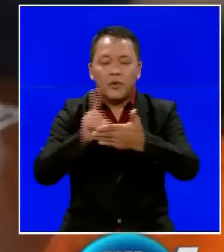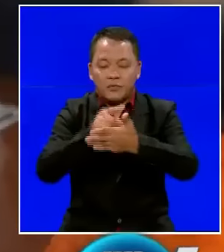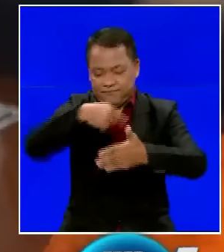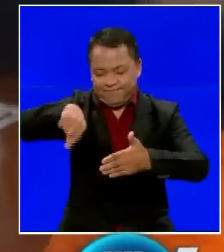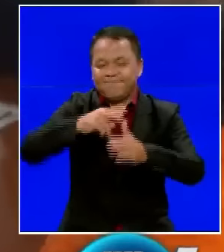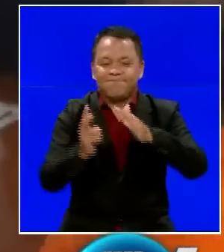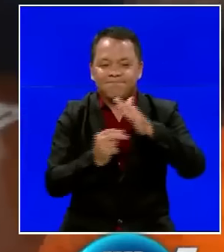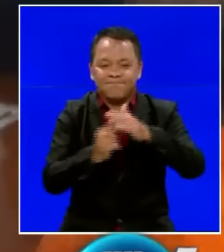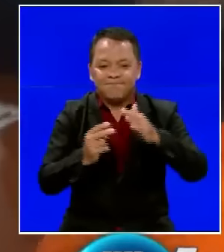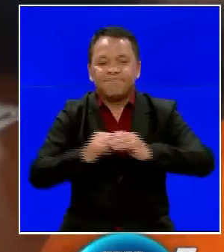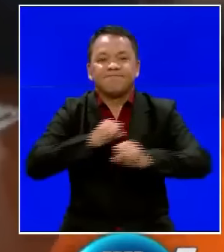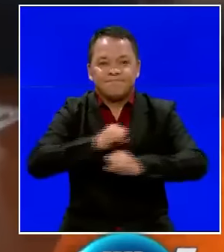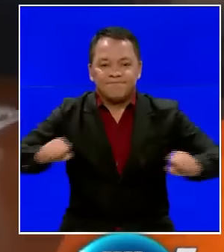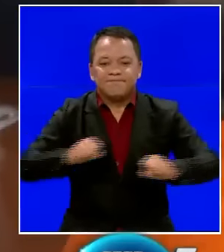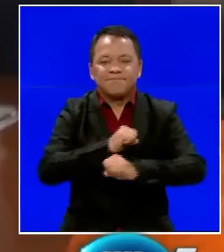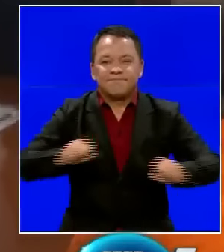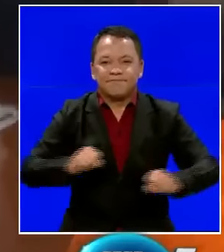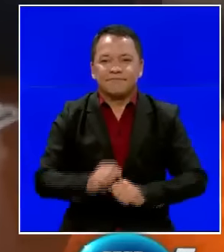มันมีที่ออกกำลังกาย